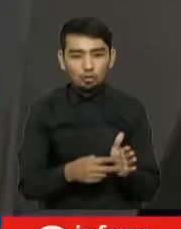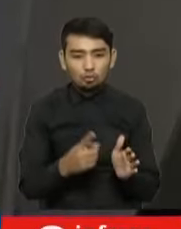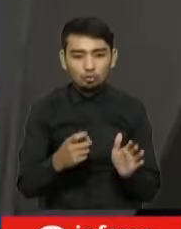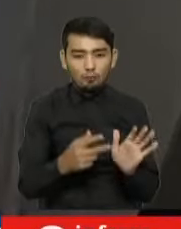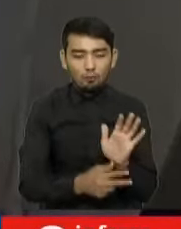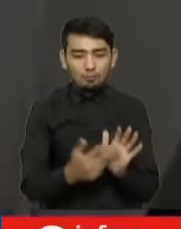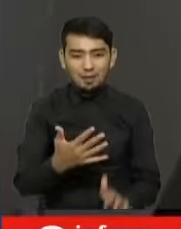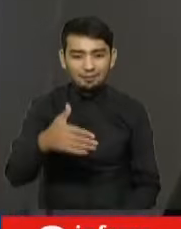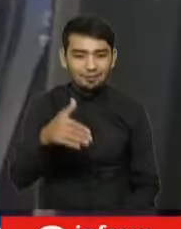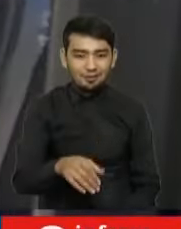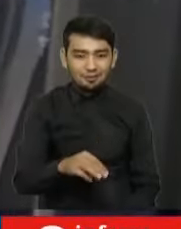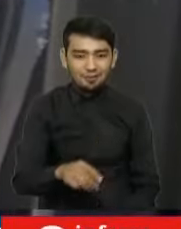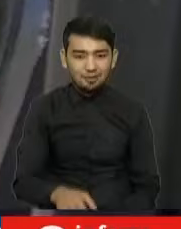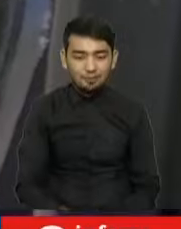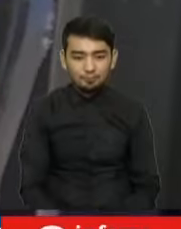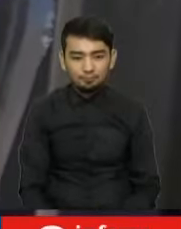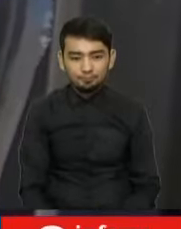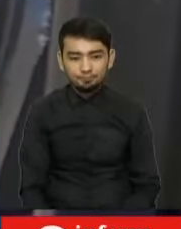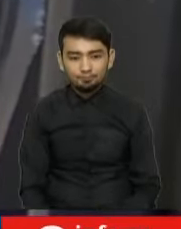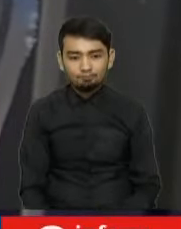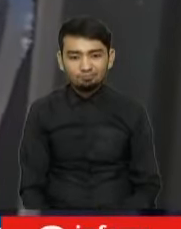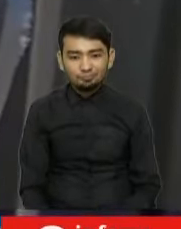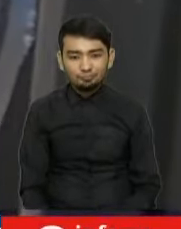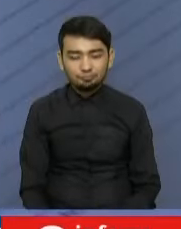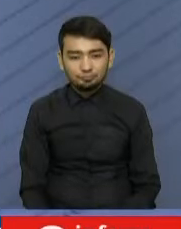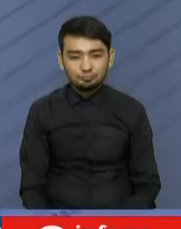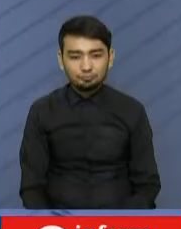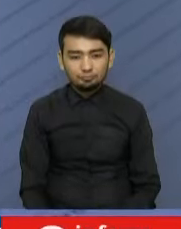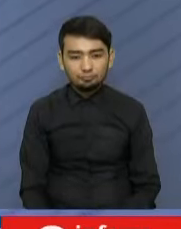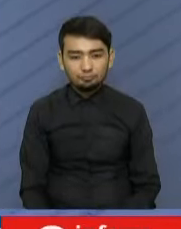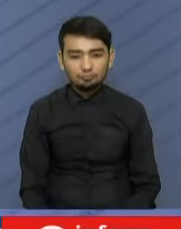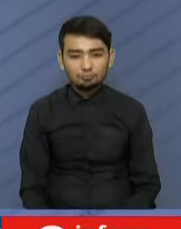185 тысяч тенге. Ануар Амангельдинов, Ренат Абулхаиров, Информбюро.